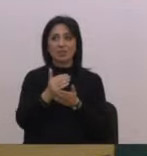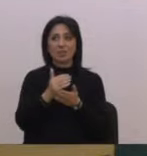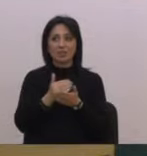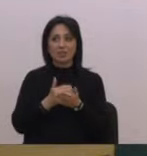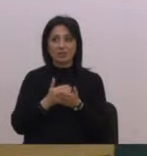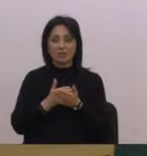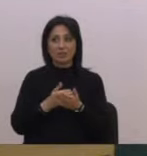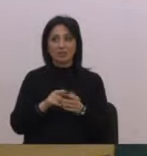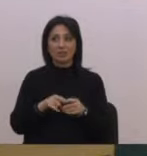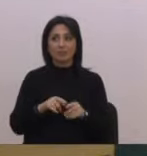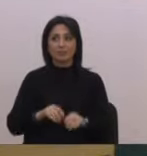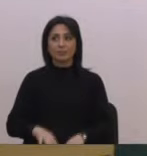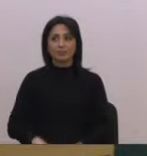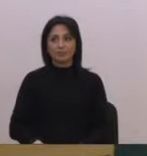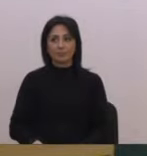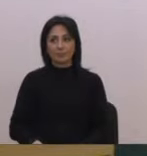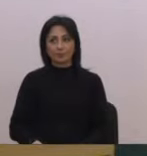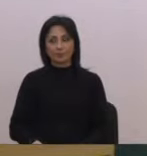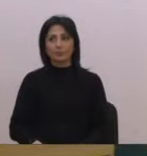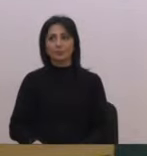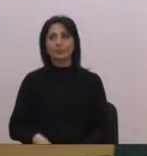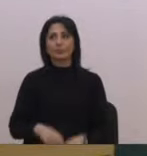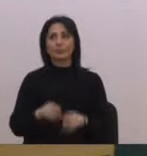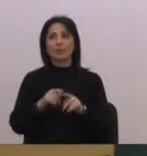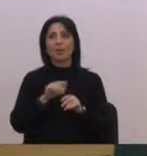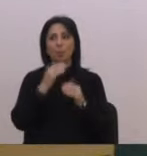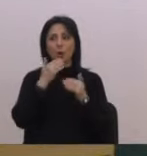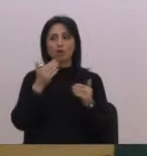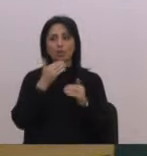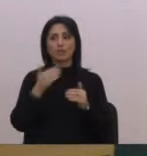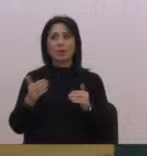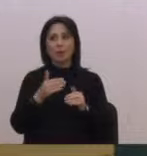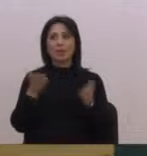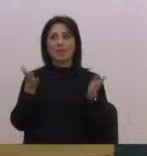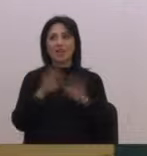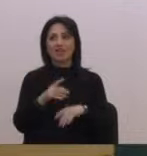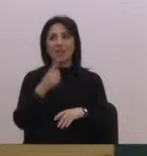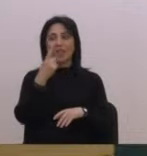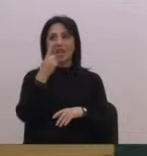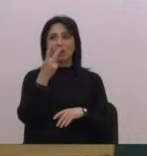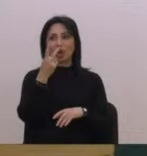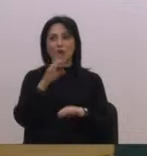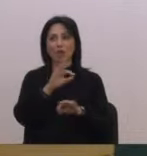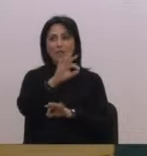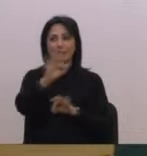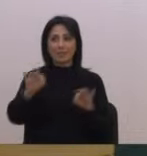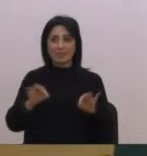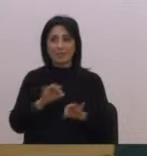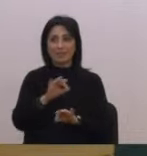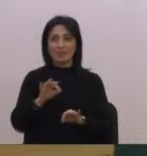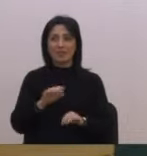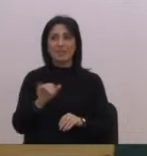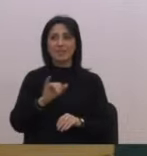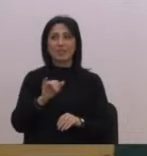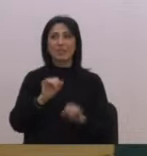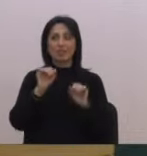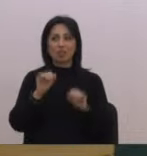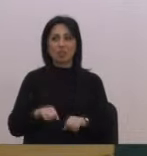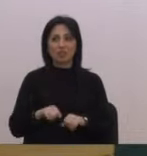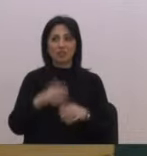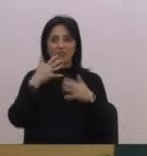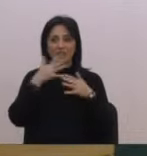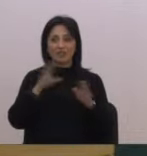კატასტროფა. ბოლოს და ბოლოს დაუტოვეთ ბათუმს 1-2 სივრცე მაინც, საიდანაც შეიძლება